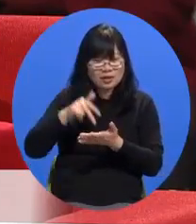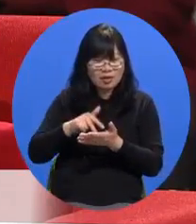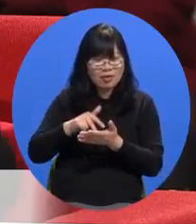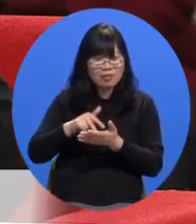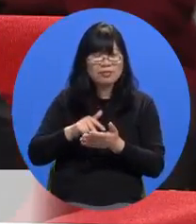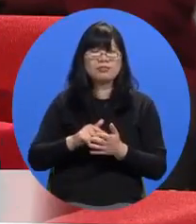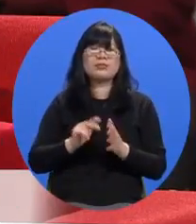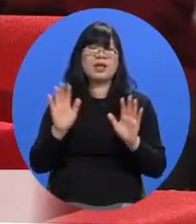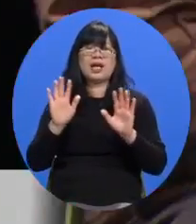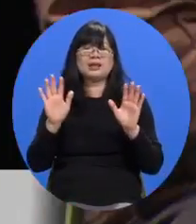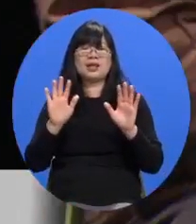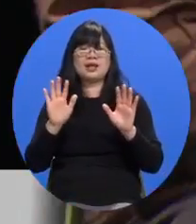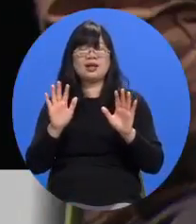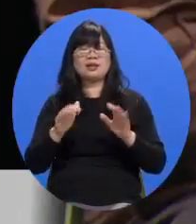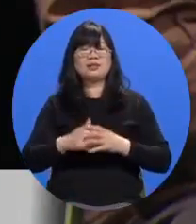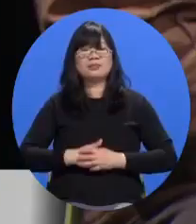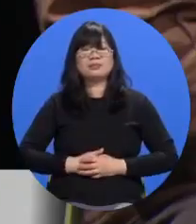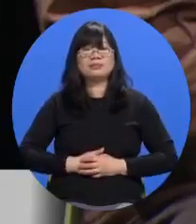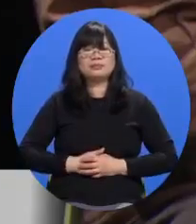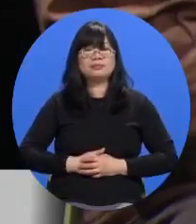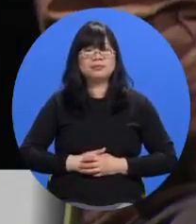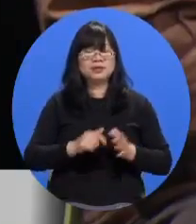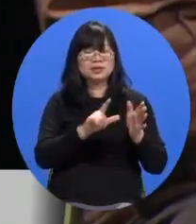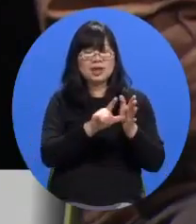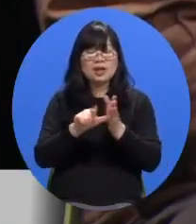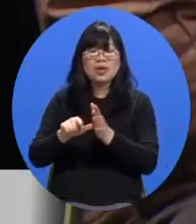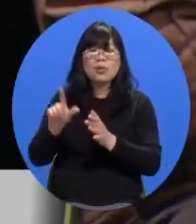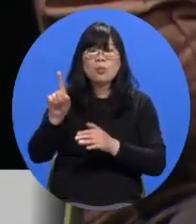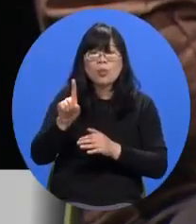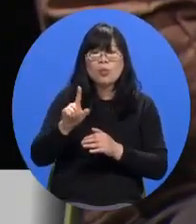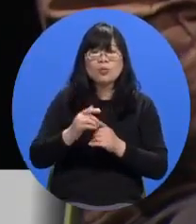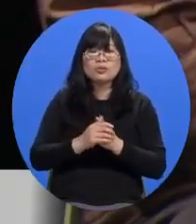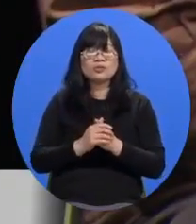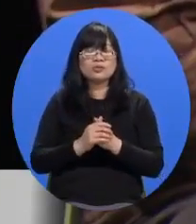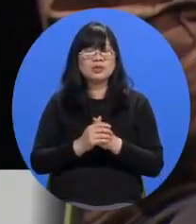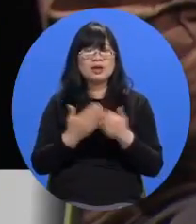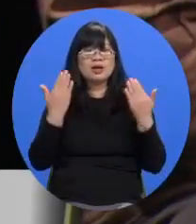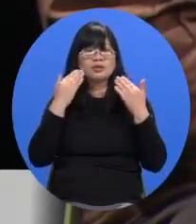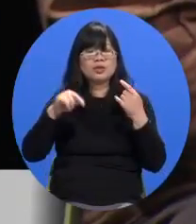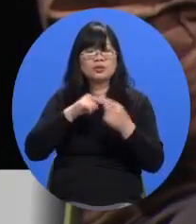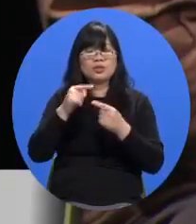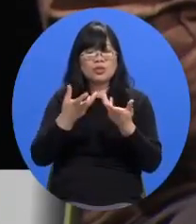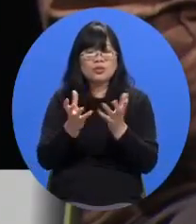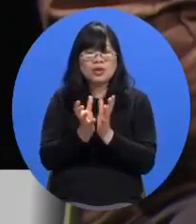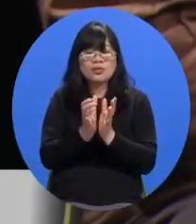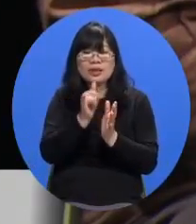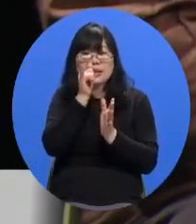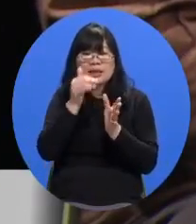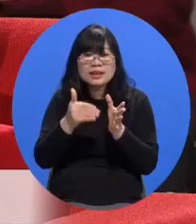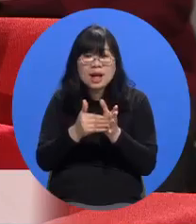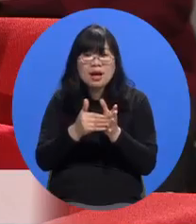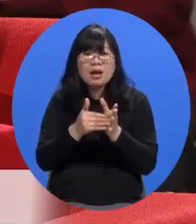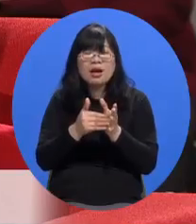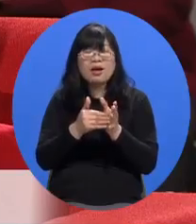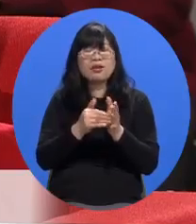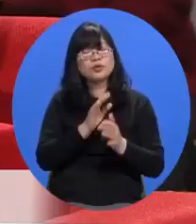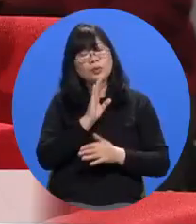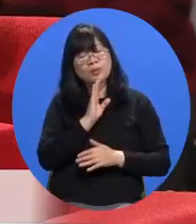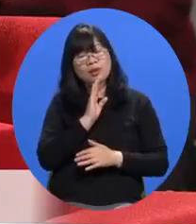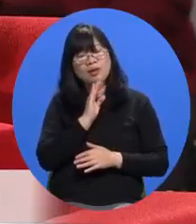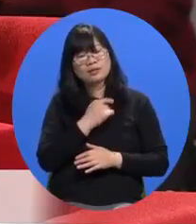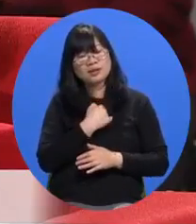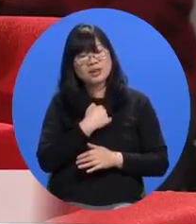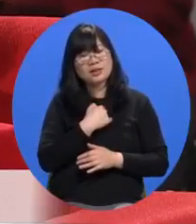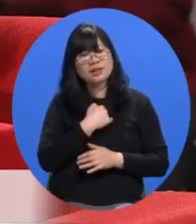될까 저는 이제 그런 생각이 듭니다. 때로는 오히려 그러니까 학교 운영위원회가 있다라고 네. 하면 이게 과연 우리